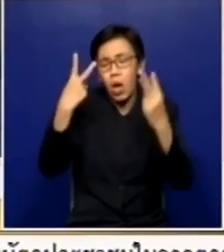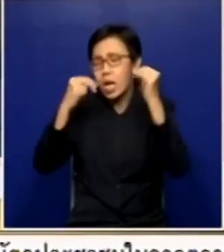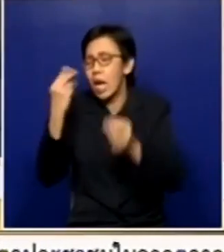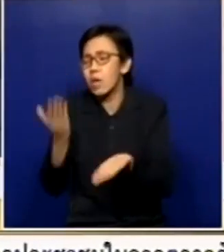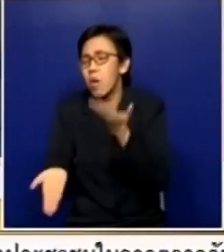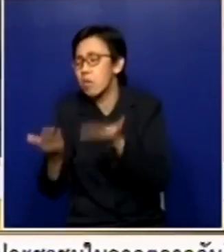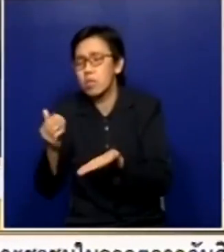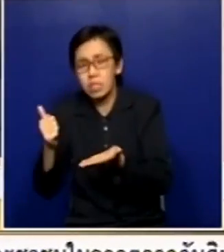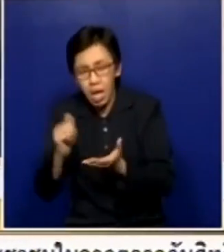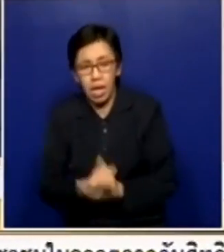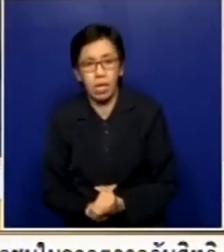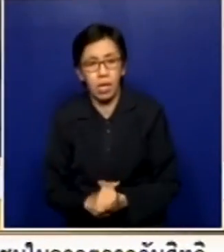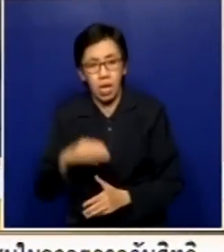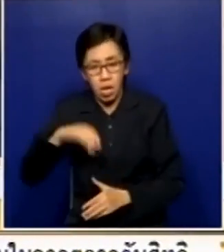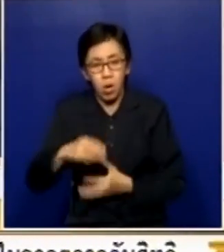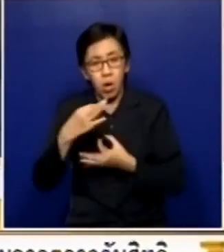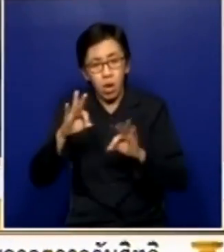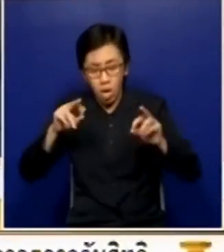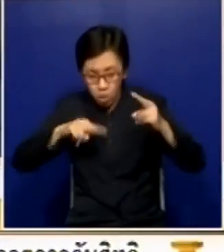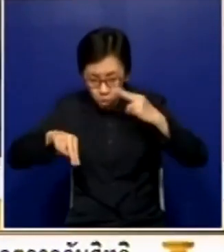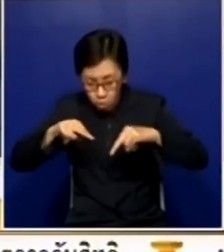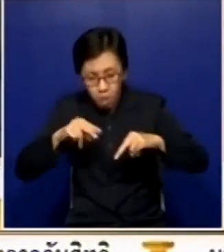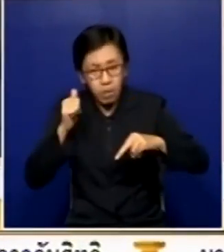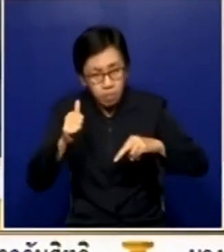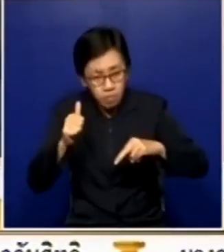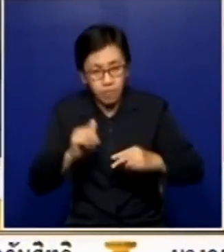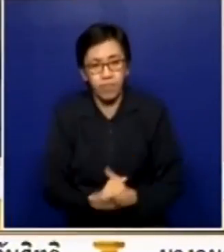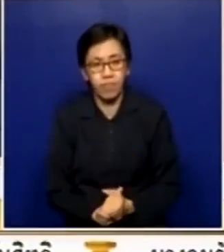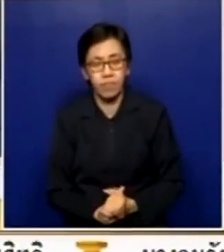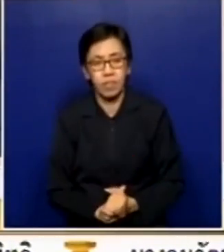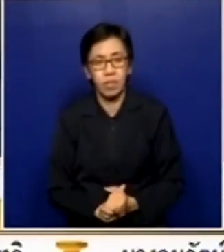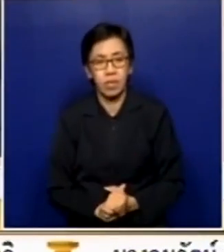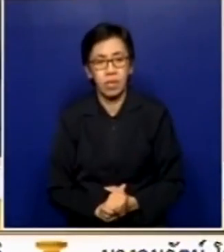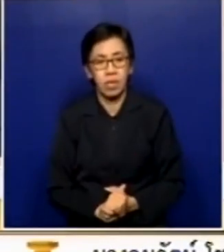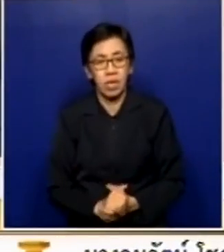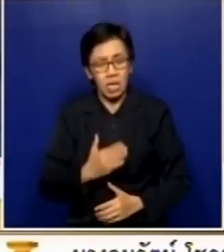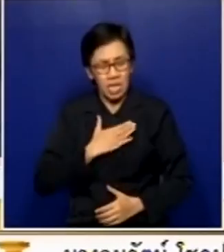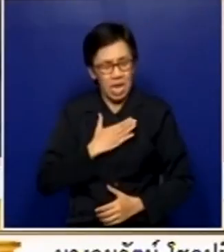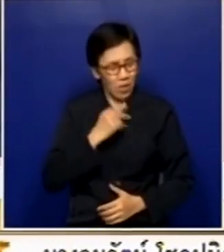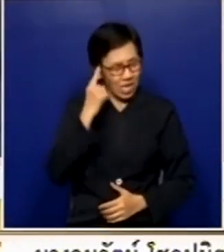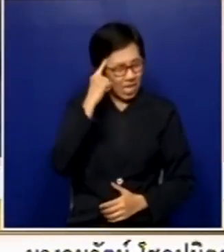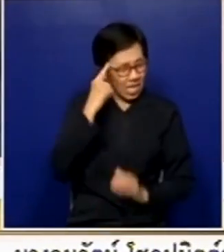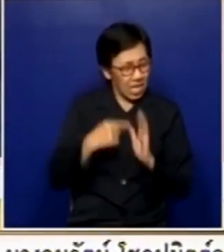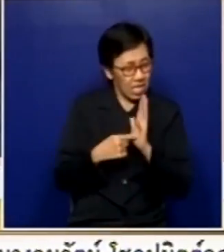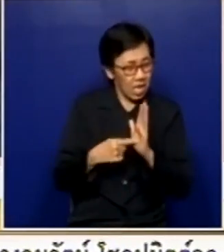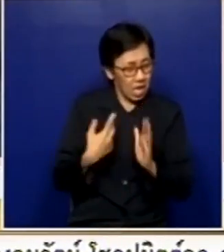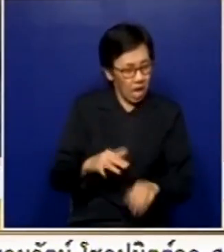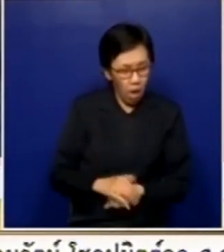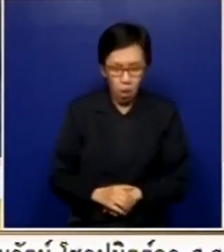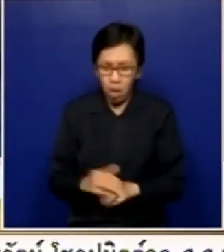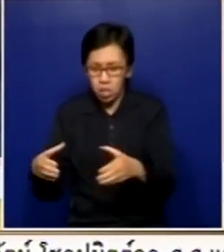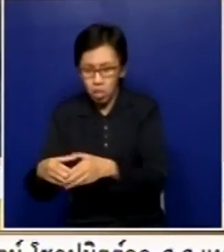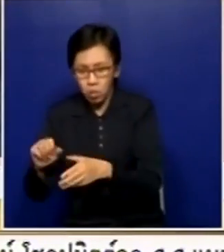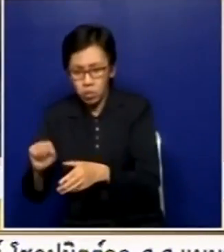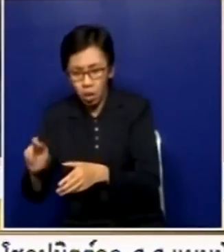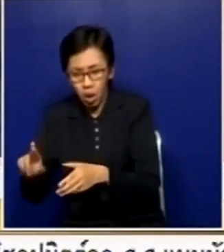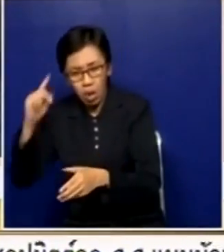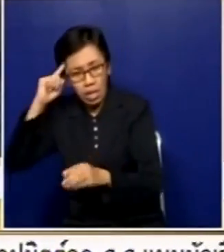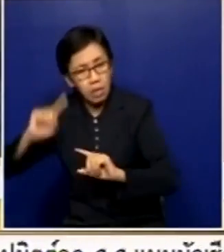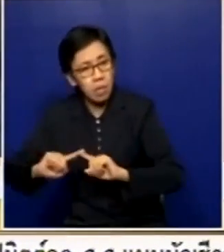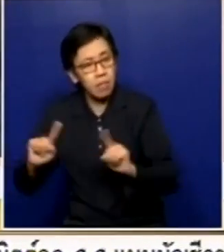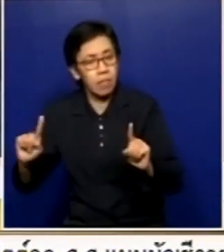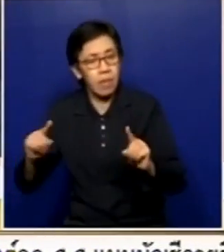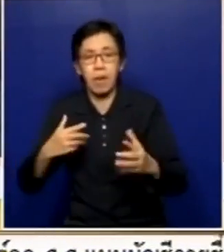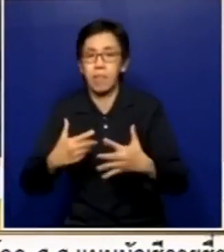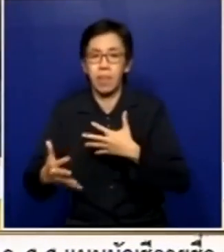มีองค์กรอิสระที่ถูกควบคุมได้ซึ่งไม่สอดคล้องกับความฝันของเราที่เราเสนอในวันนี้ไม่เป็นไรครับเพราะ